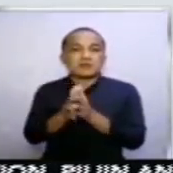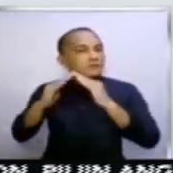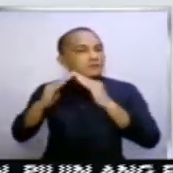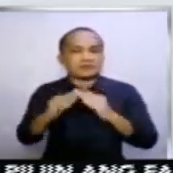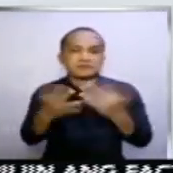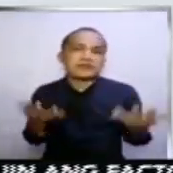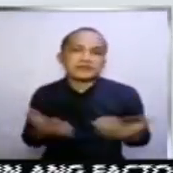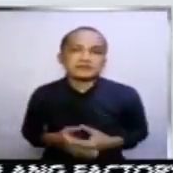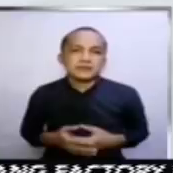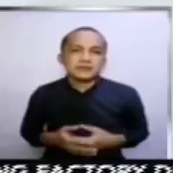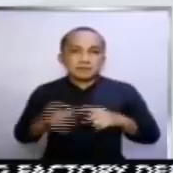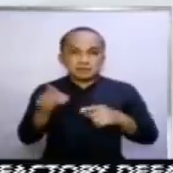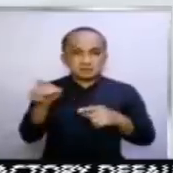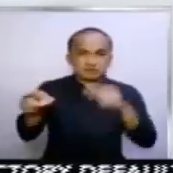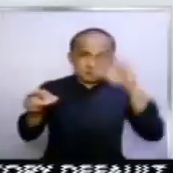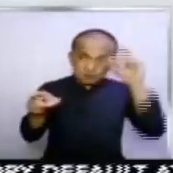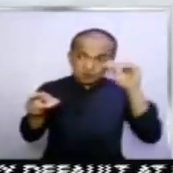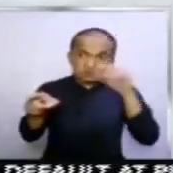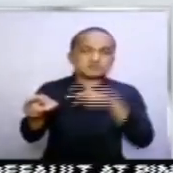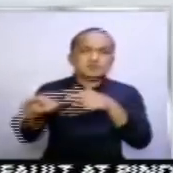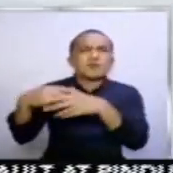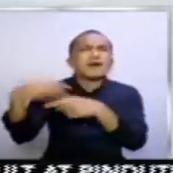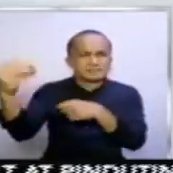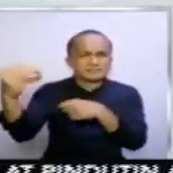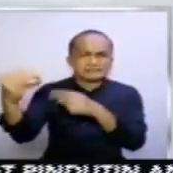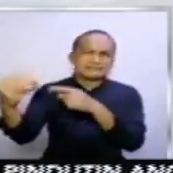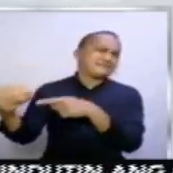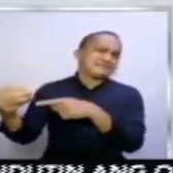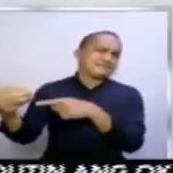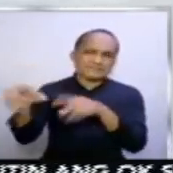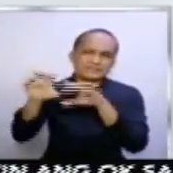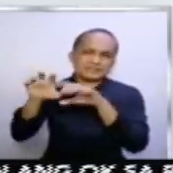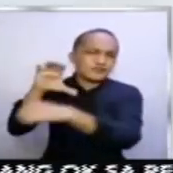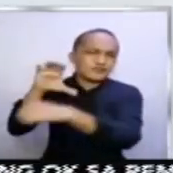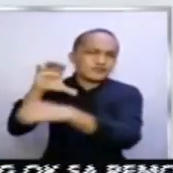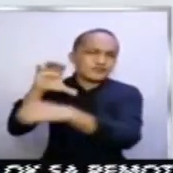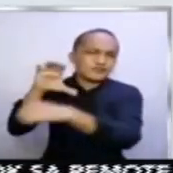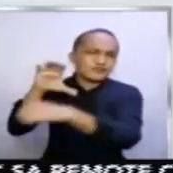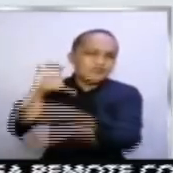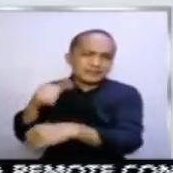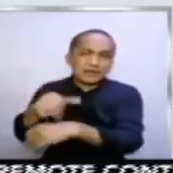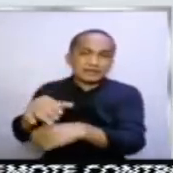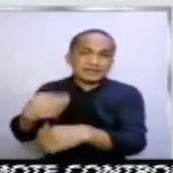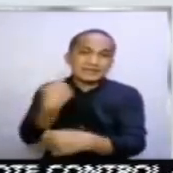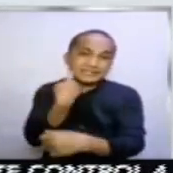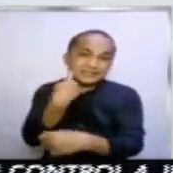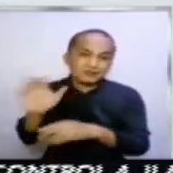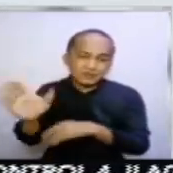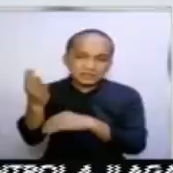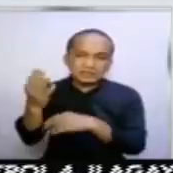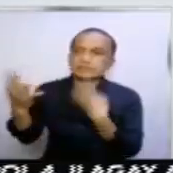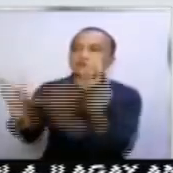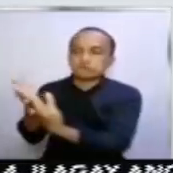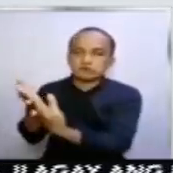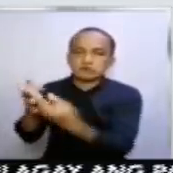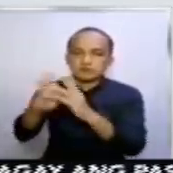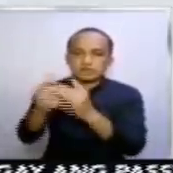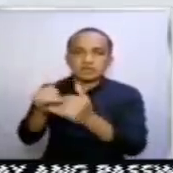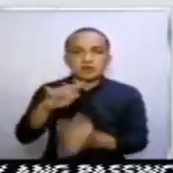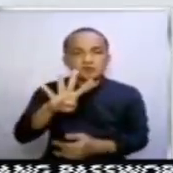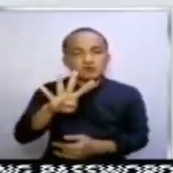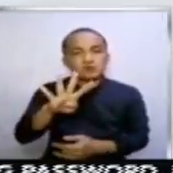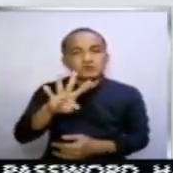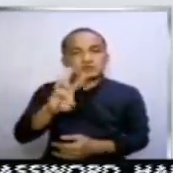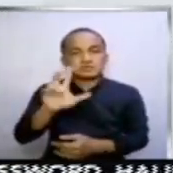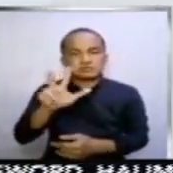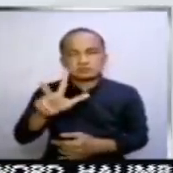ito, lumabas pa rin. Kaya hinuli kaninang umaga at kinulong sa covered court ng barangay 463. Takol lang. Natakot